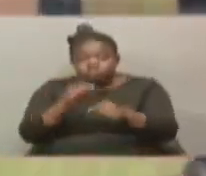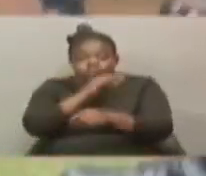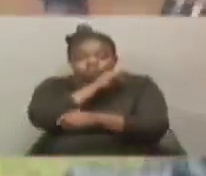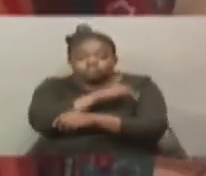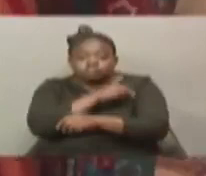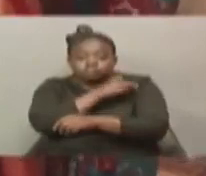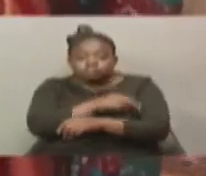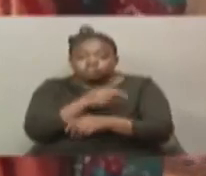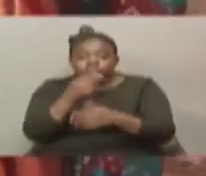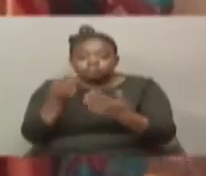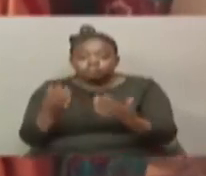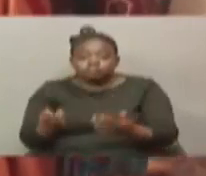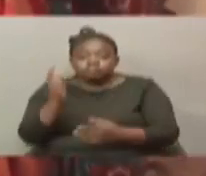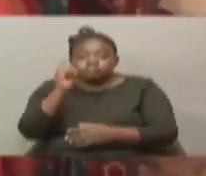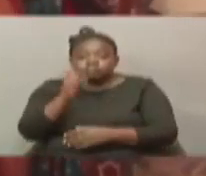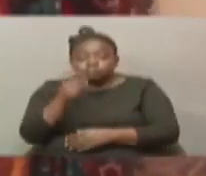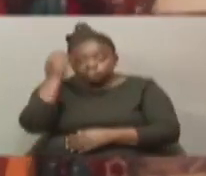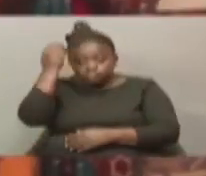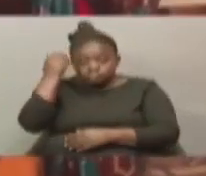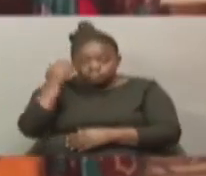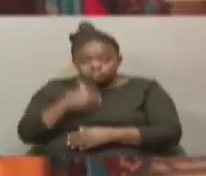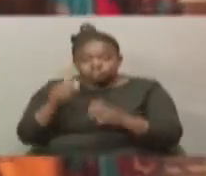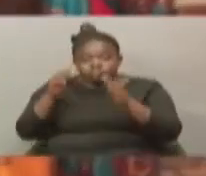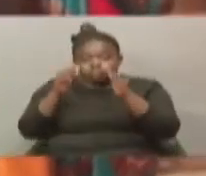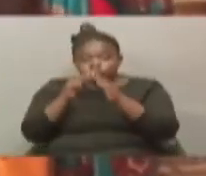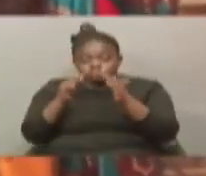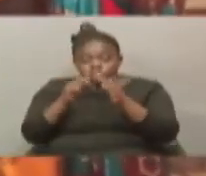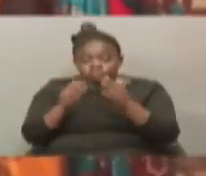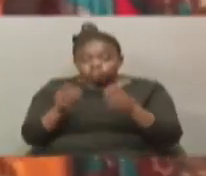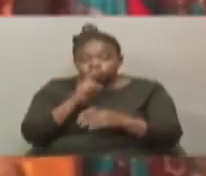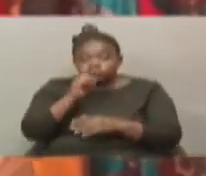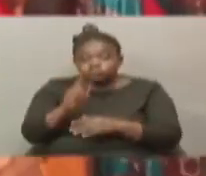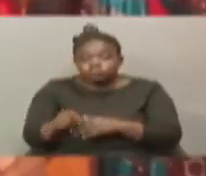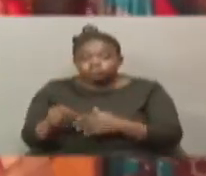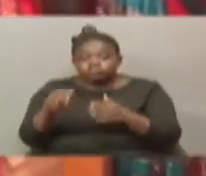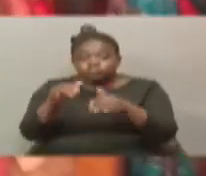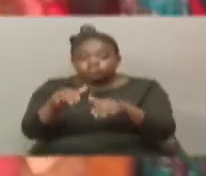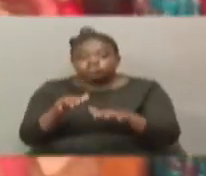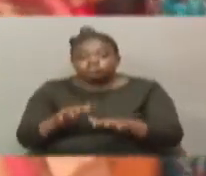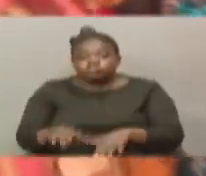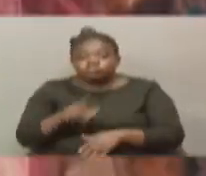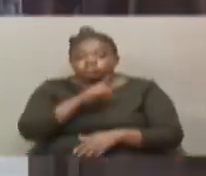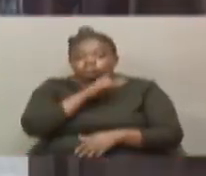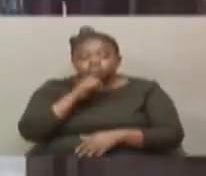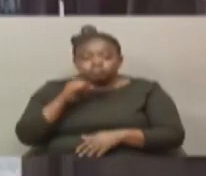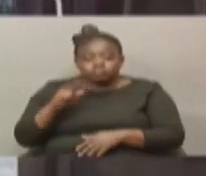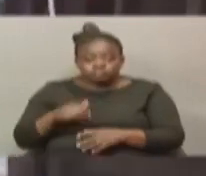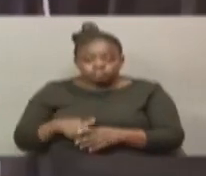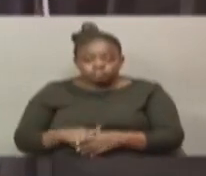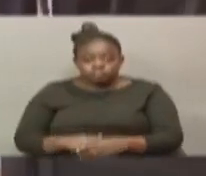Mulago okutuuka kkooti y'amaka e Makindye bwe yalagidde omugenzi aziikibwe Luwero.